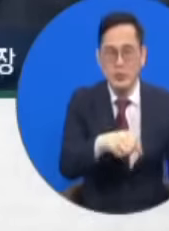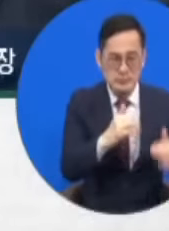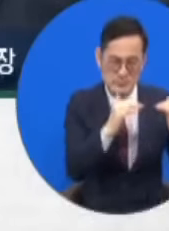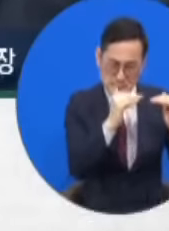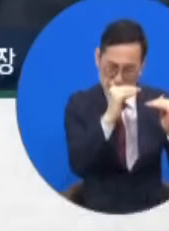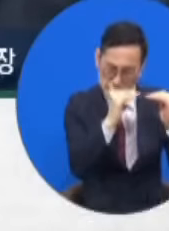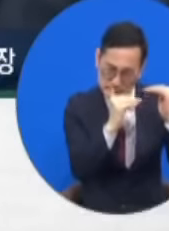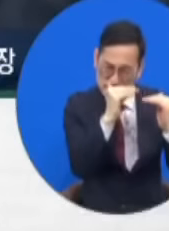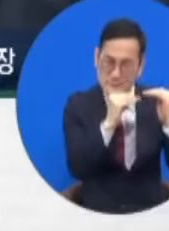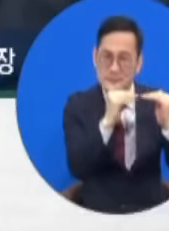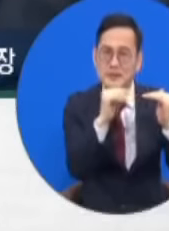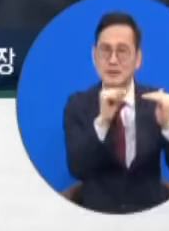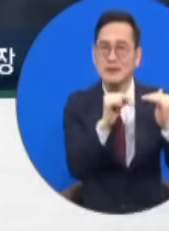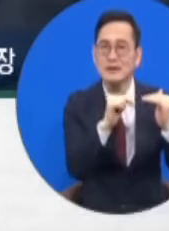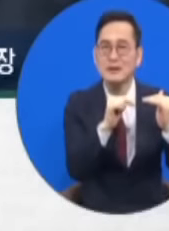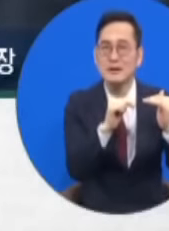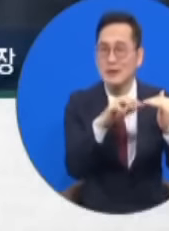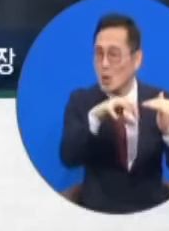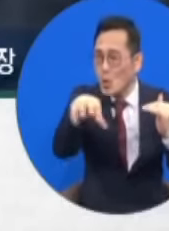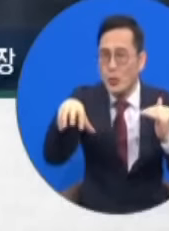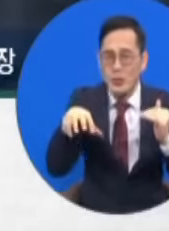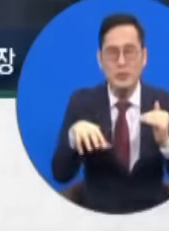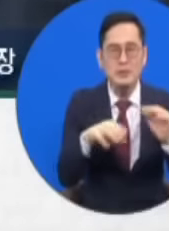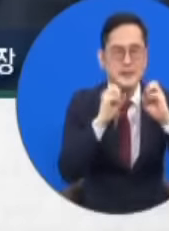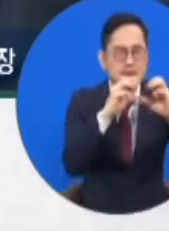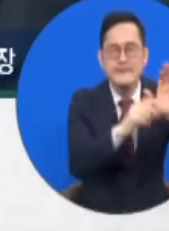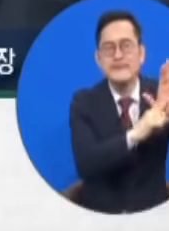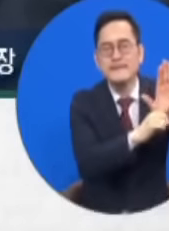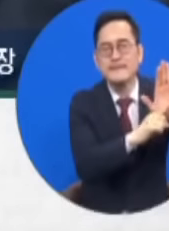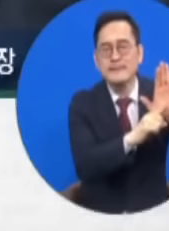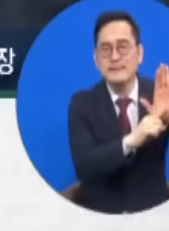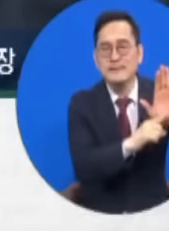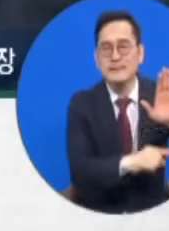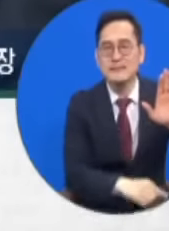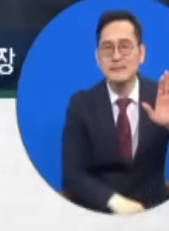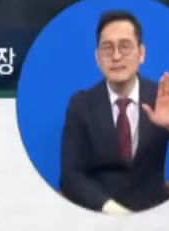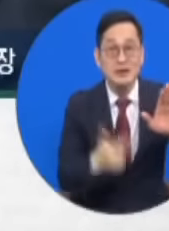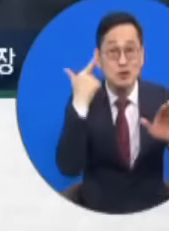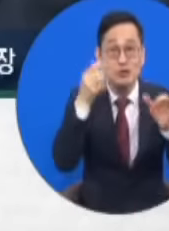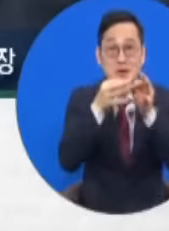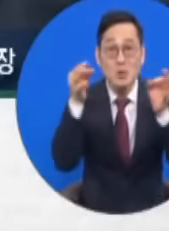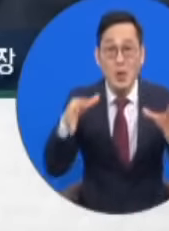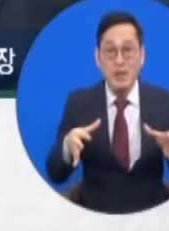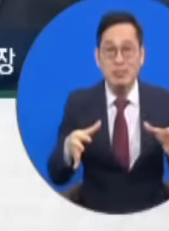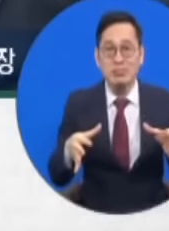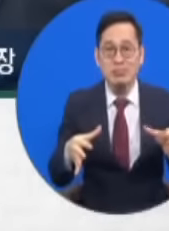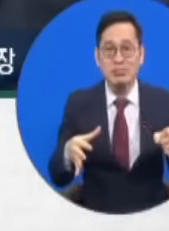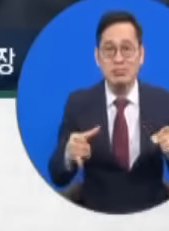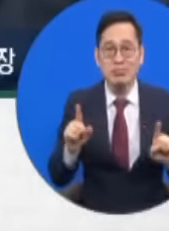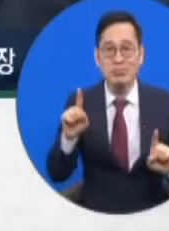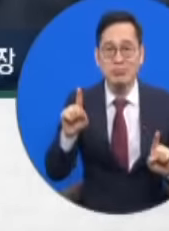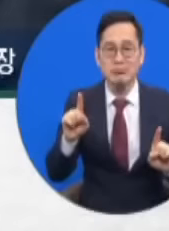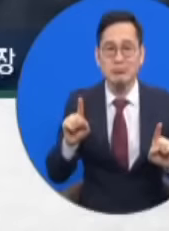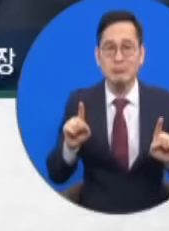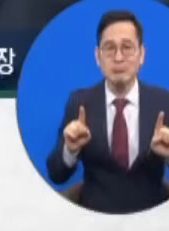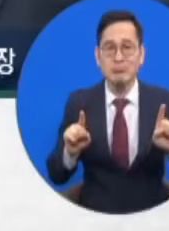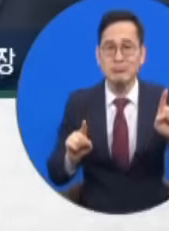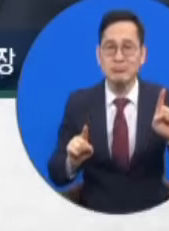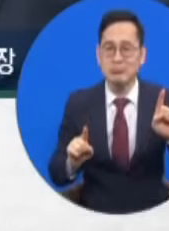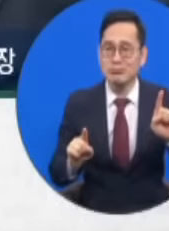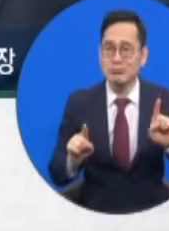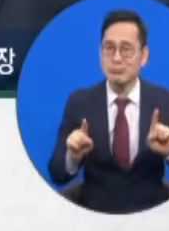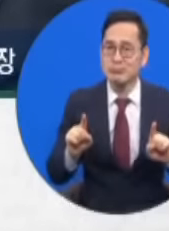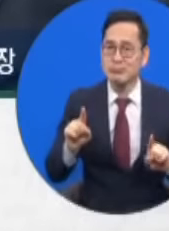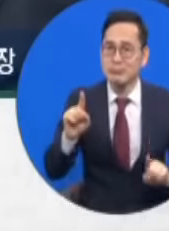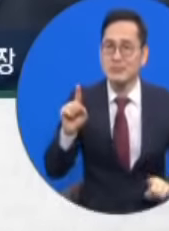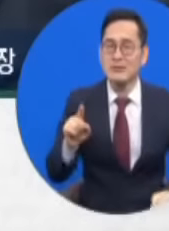지역을 지금 다 올려놓고 계시거든요. 그런데 예. 이 6일 동안에 일어날 수 있는 변화, 이것을 상정해 놓으신 거죠. 그래서